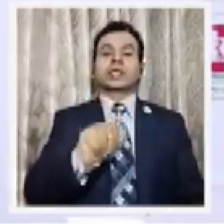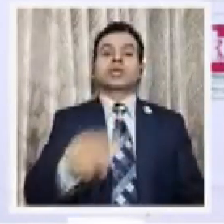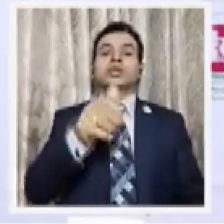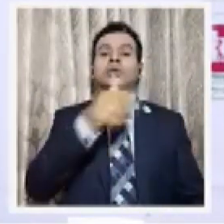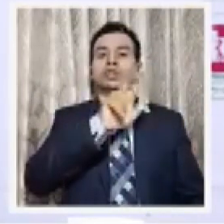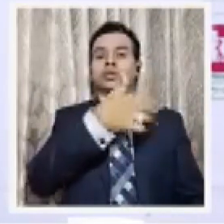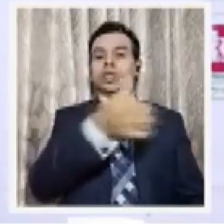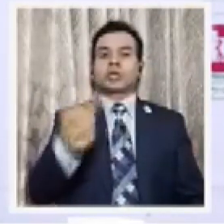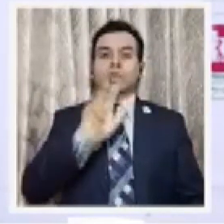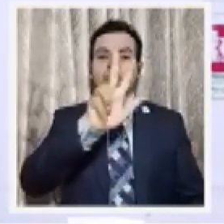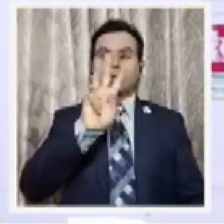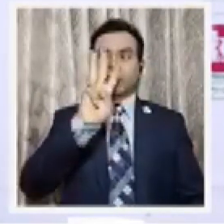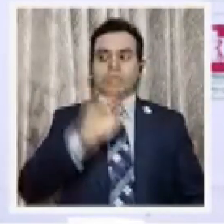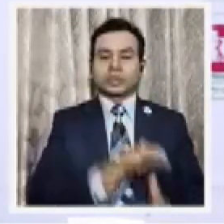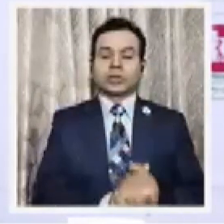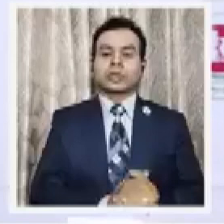পর্যন্ত সুস্থ